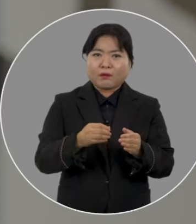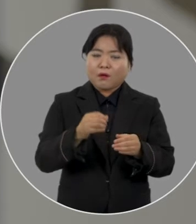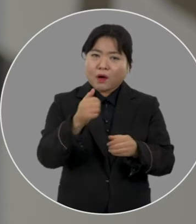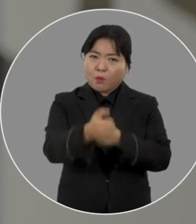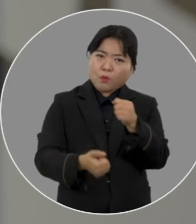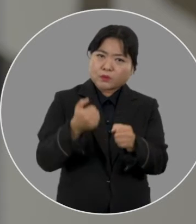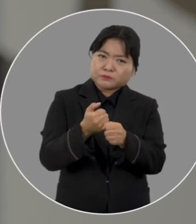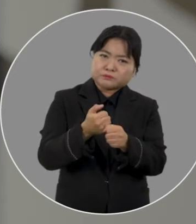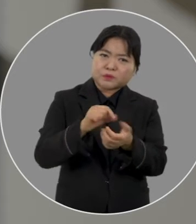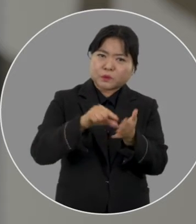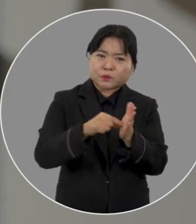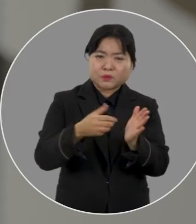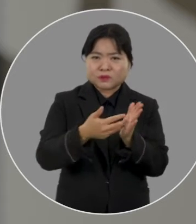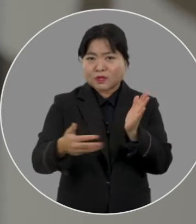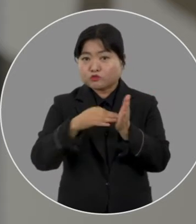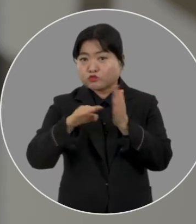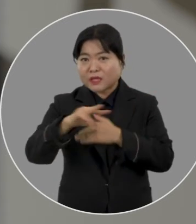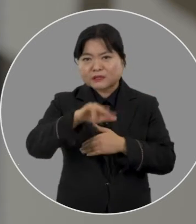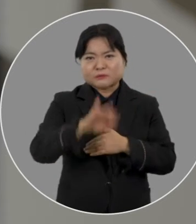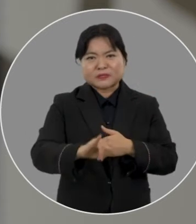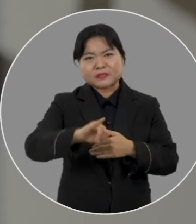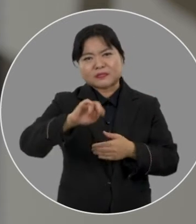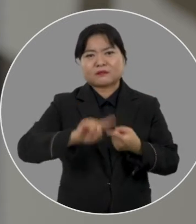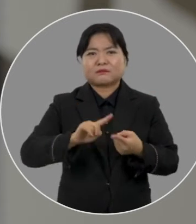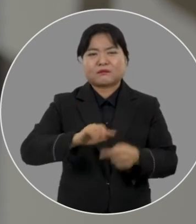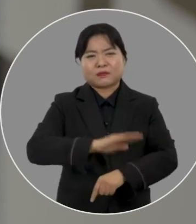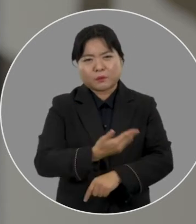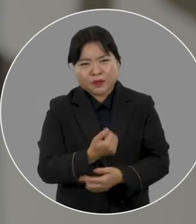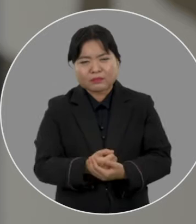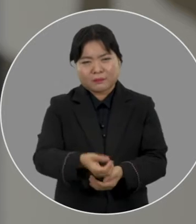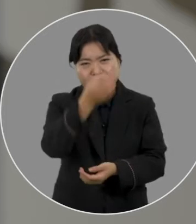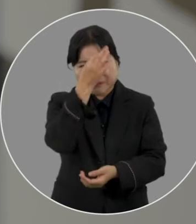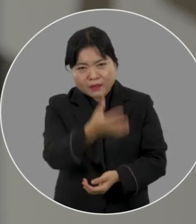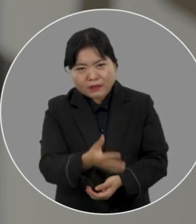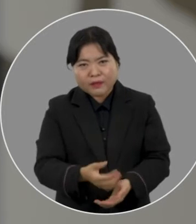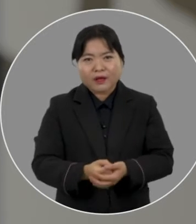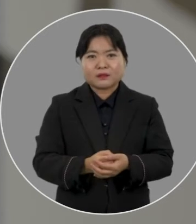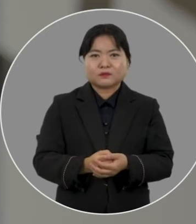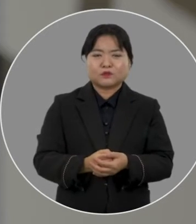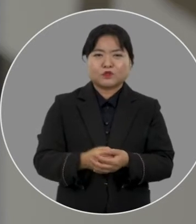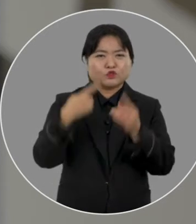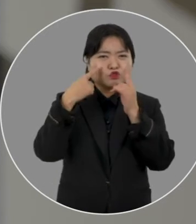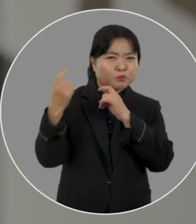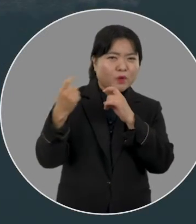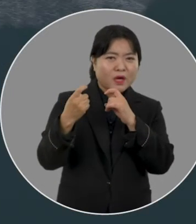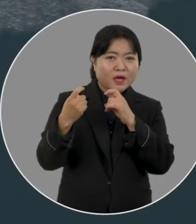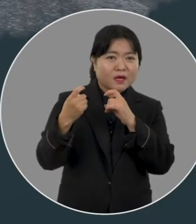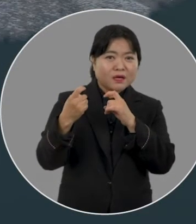가까이 지나서야 이들에 대해서 잘못했다 그리고 미안하다라고 하는 추모의